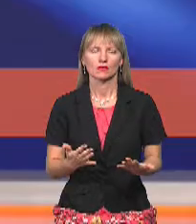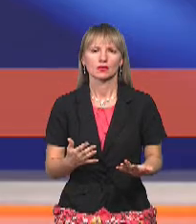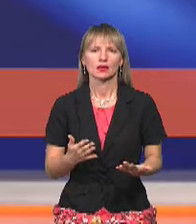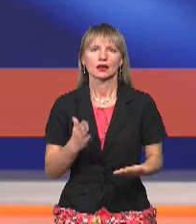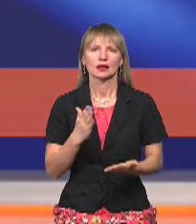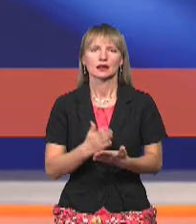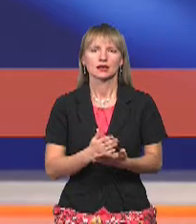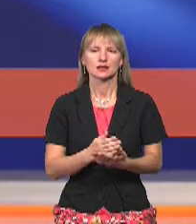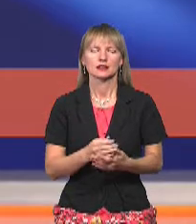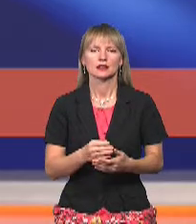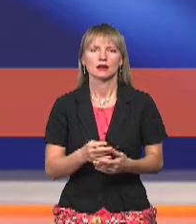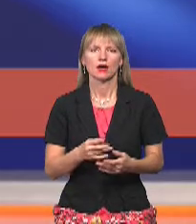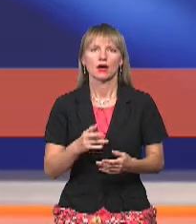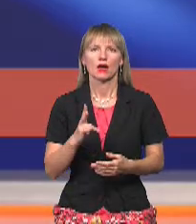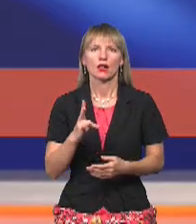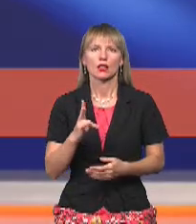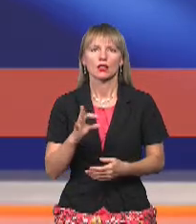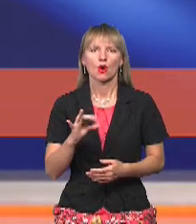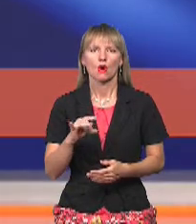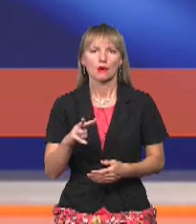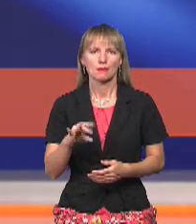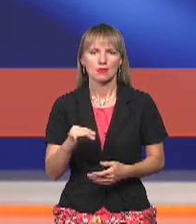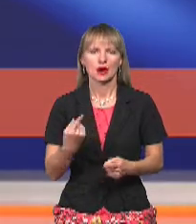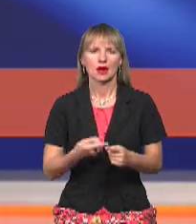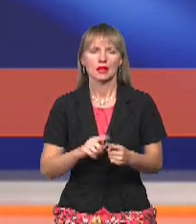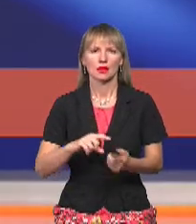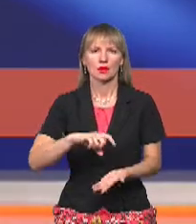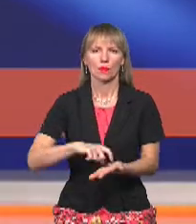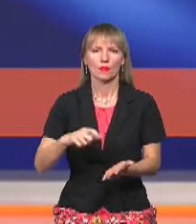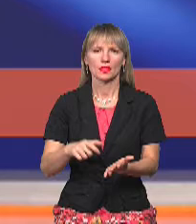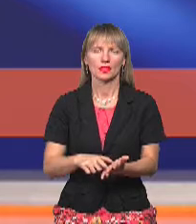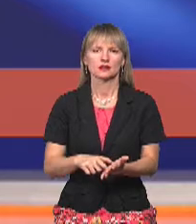Тобто є критерії к цьому поміщенню.